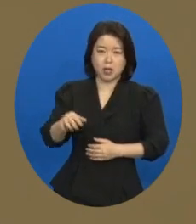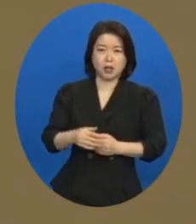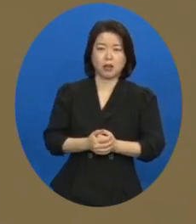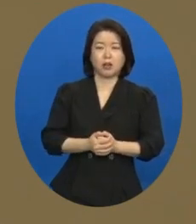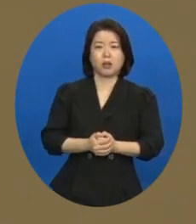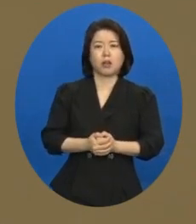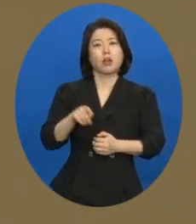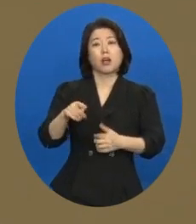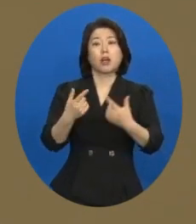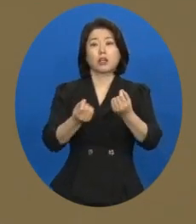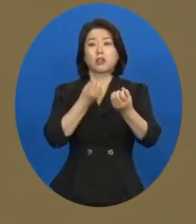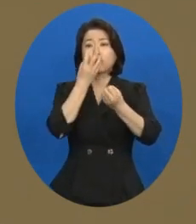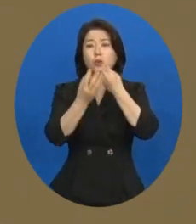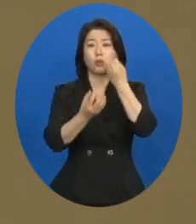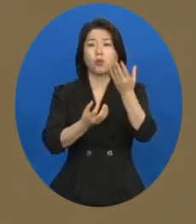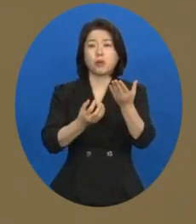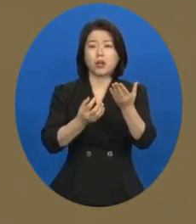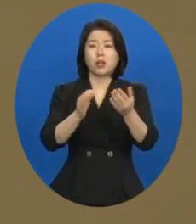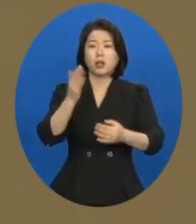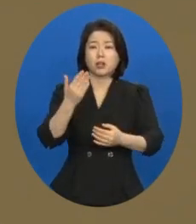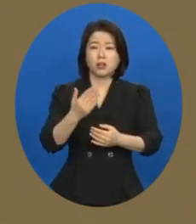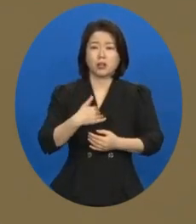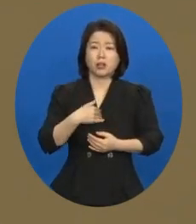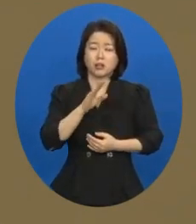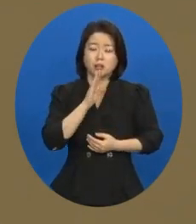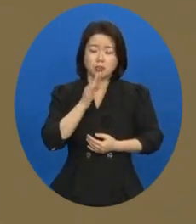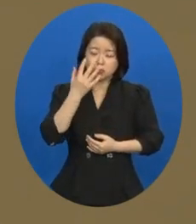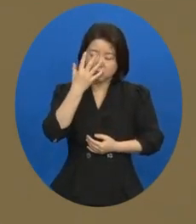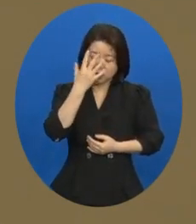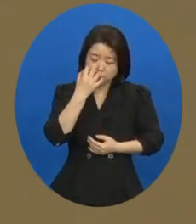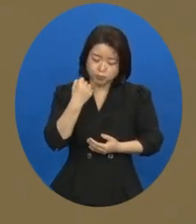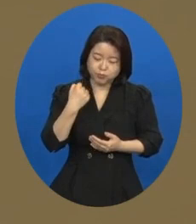여러분, 이런 고백을 해야 되는 것이 얼마나 비통한 일입니까?